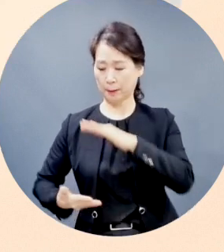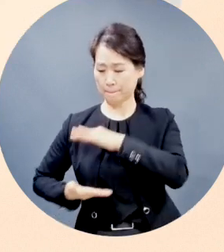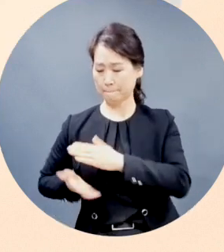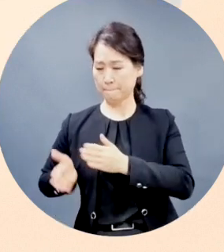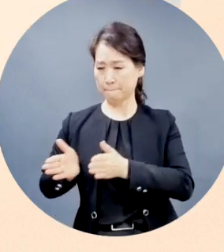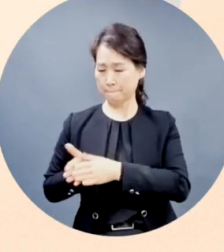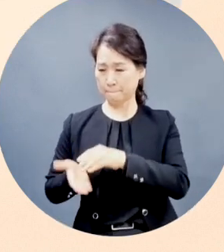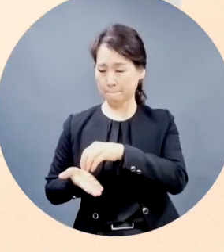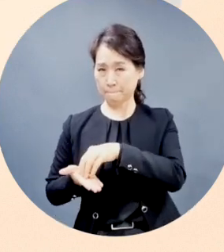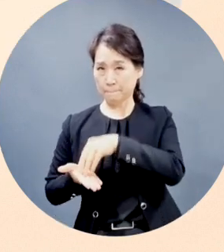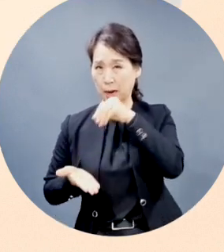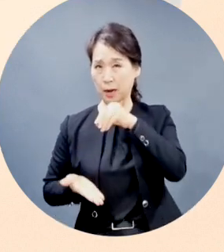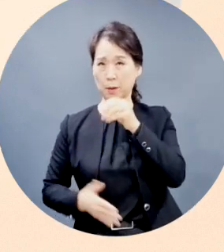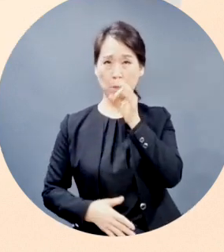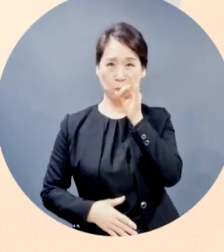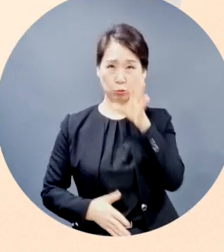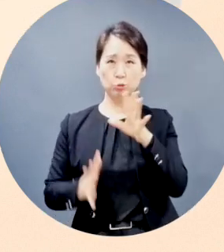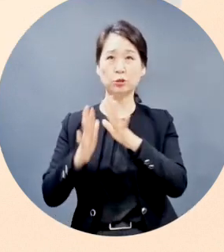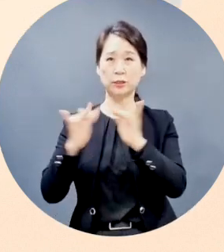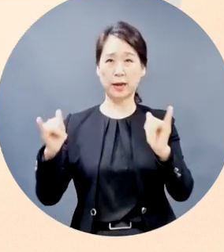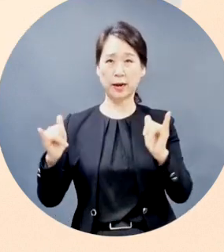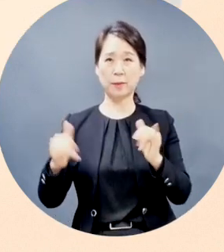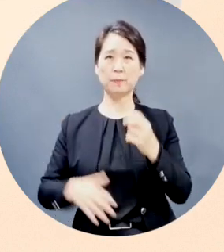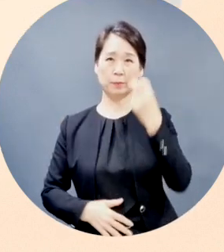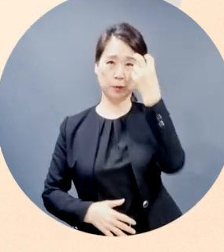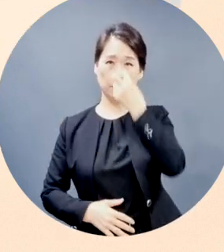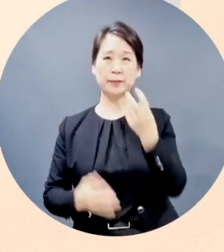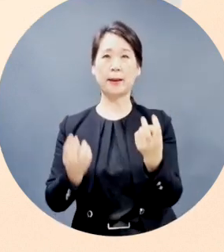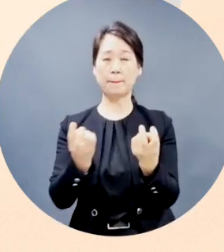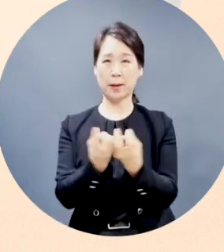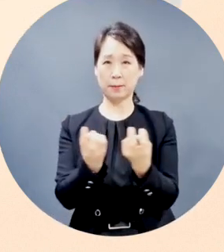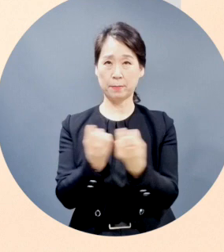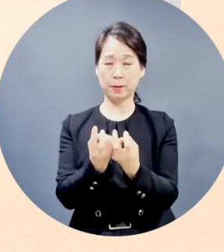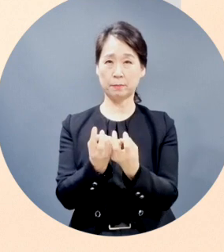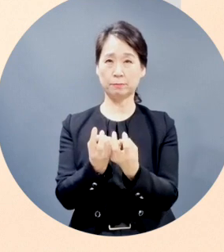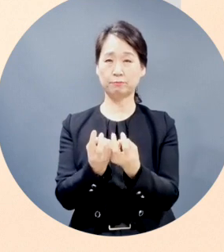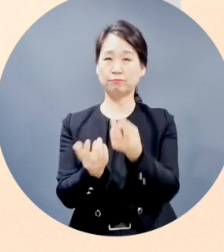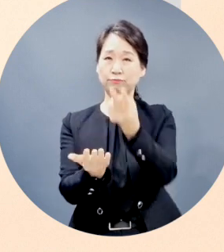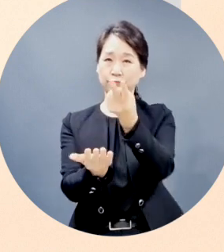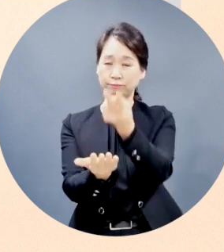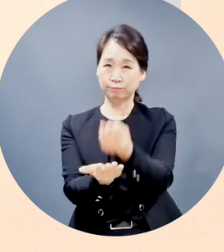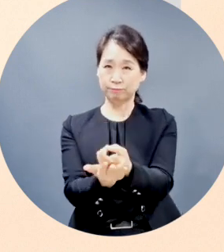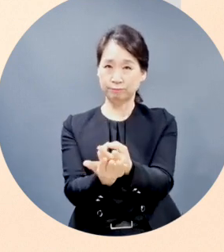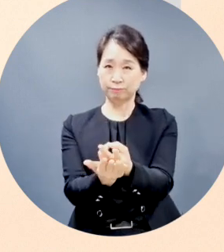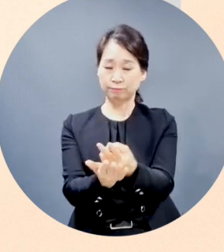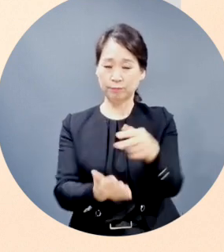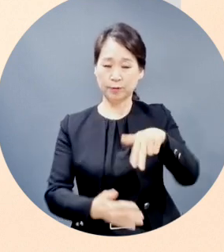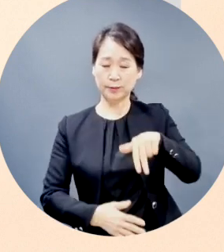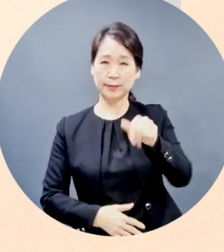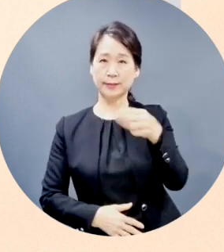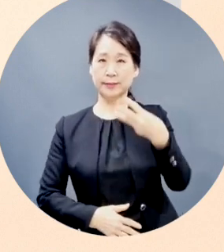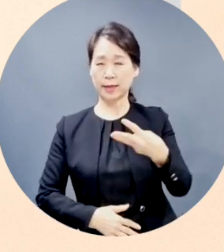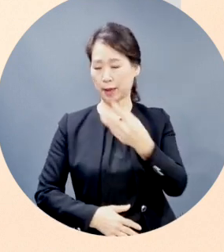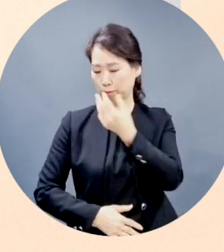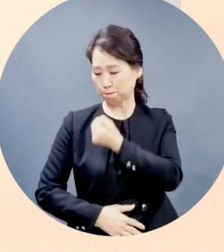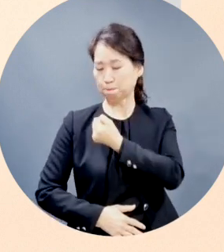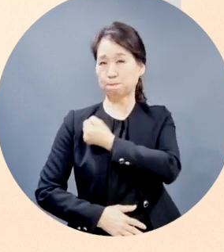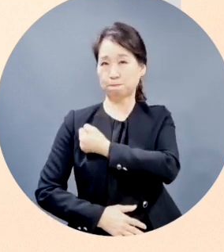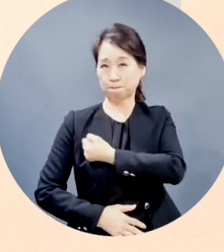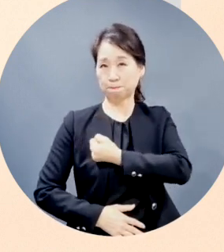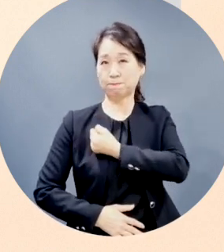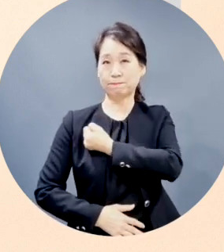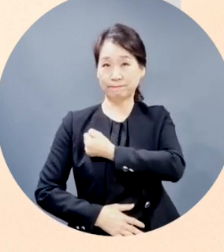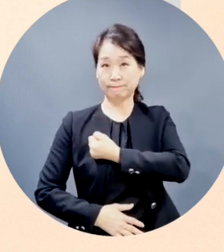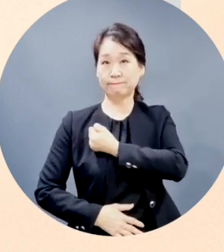초음파는 유방 촬영술로 종괴를 관찰하기 어려울 때 검사하는 방법입니다. 누운 자세에서 유방에 젤을 바르고 검사를